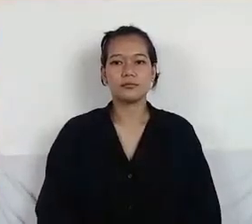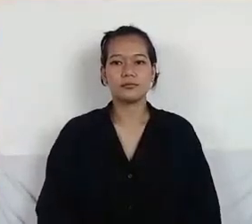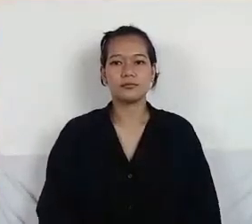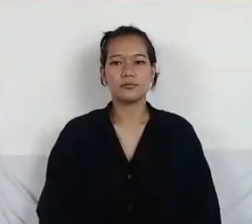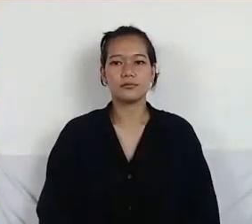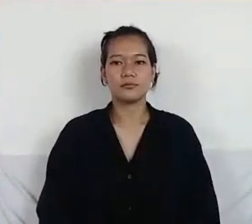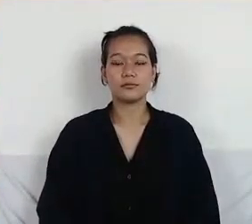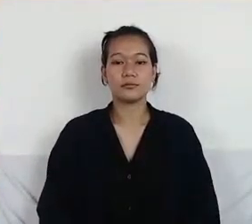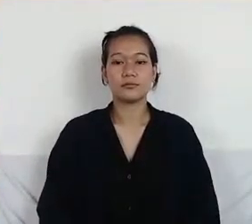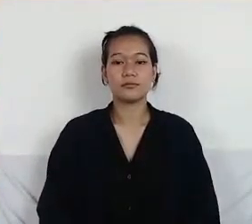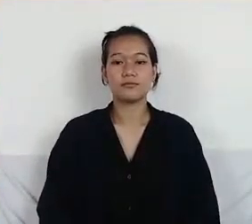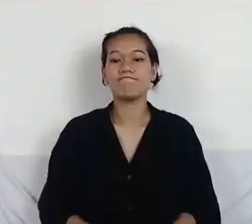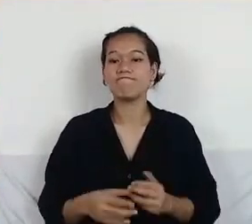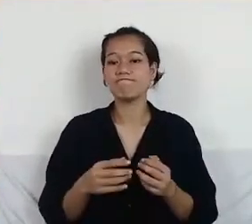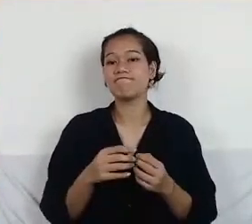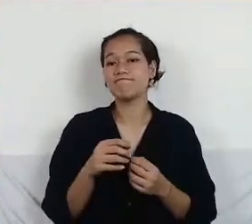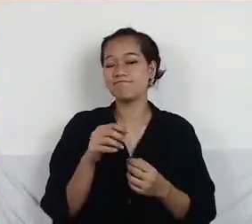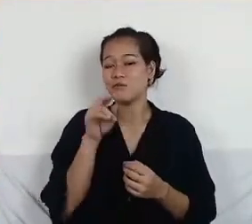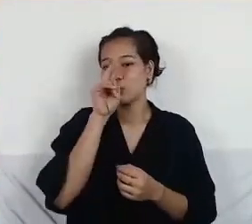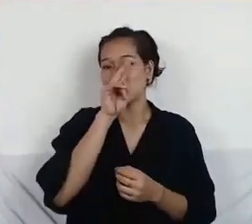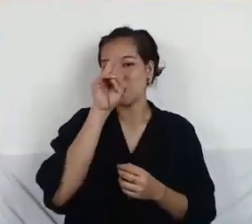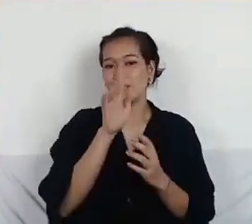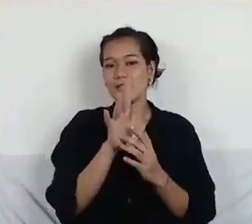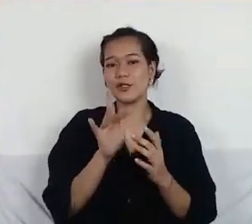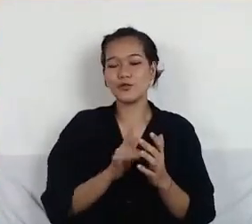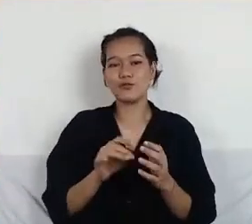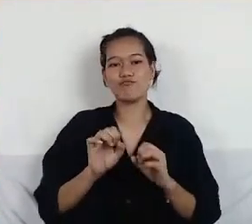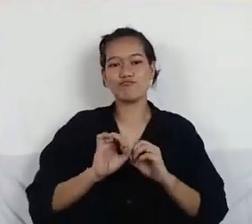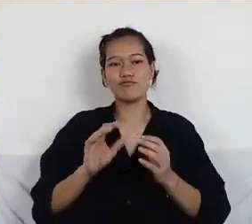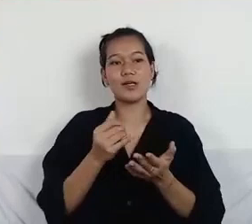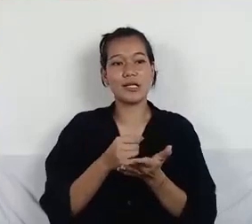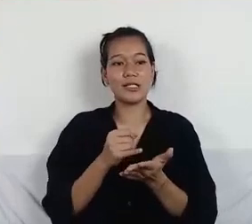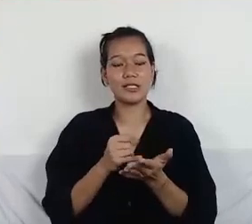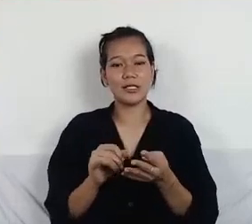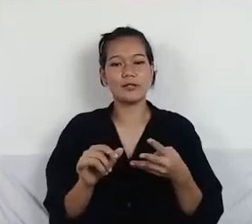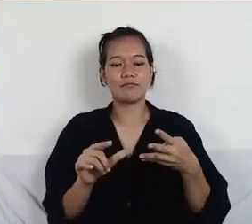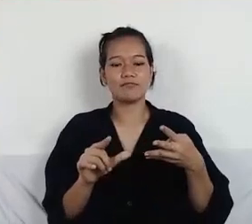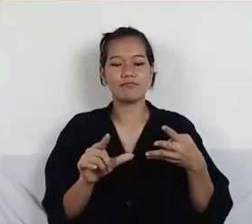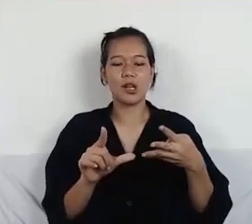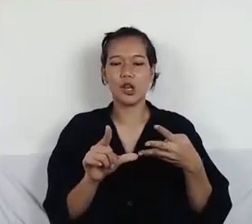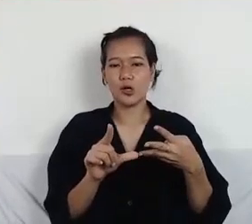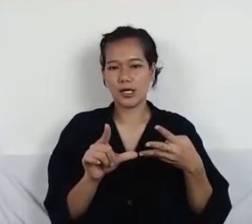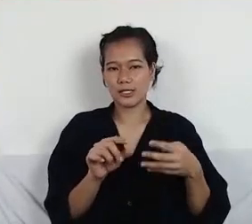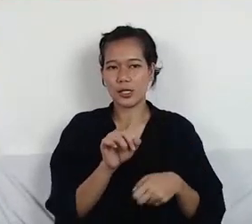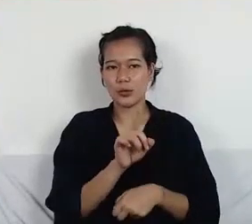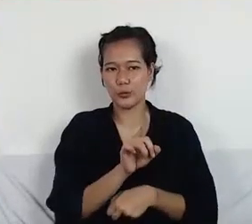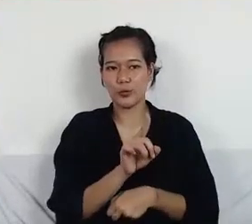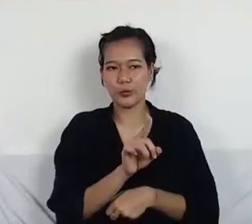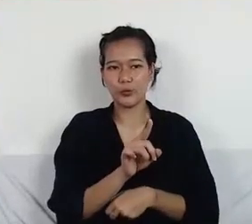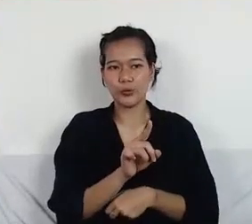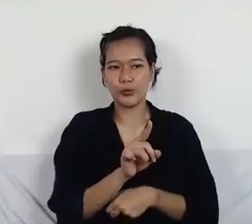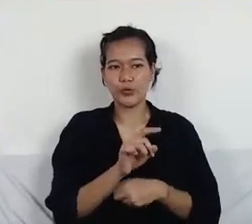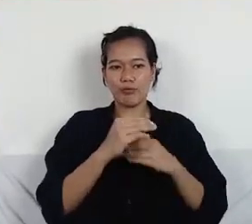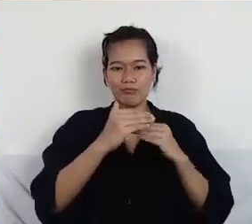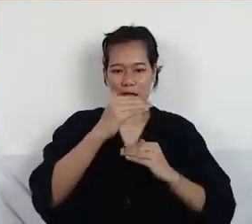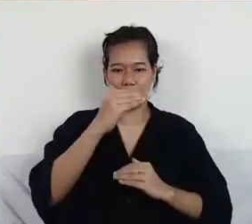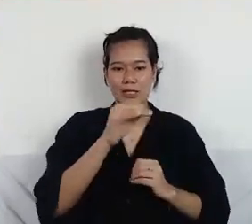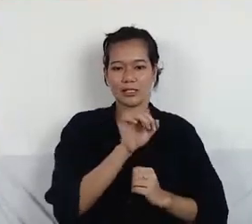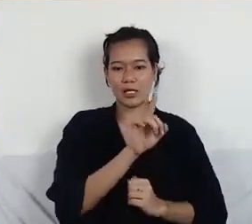Injil Tuhan kita Yesus Kristus menurut Lukas pasal 10 ayat